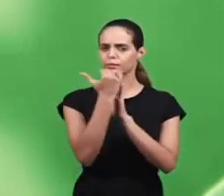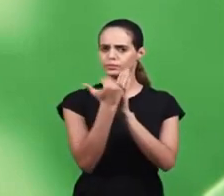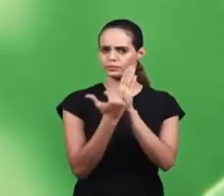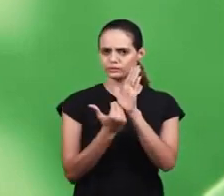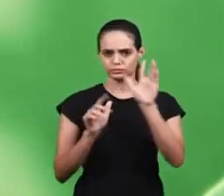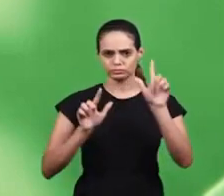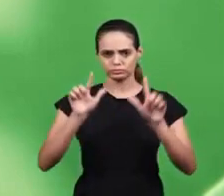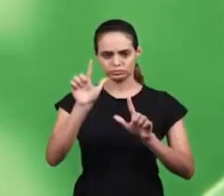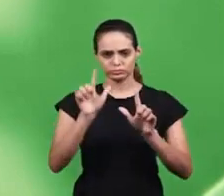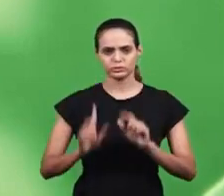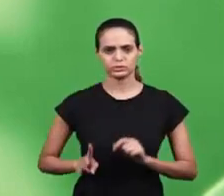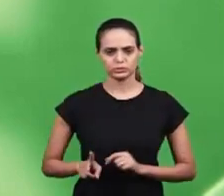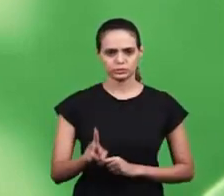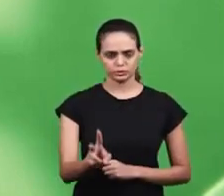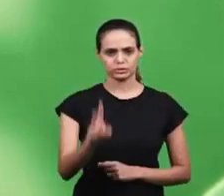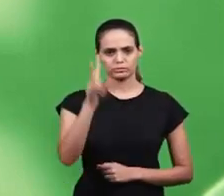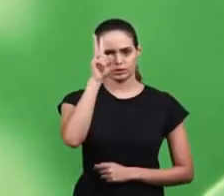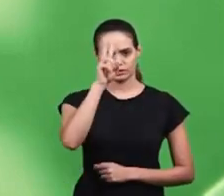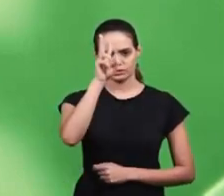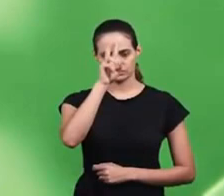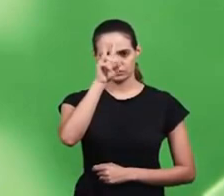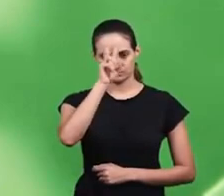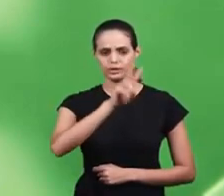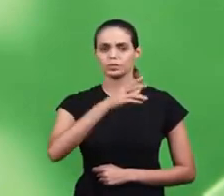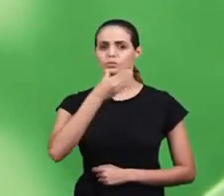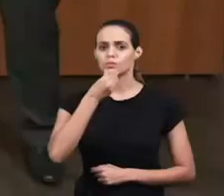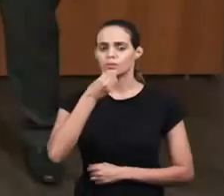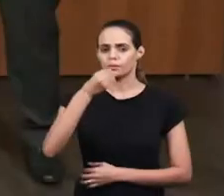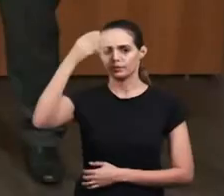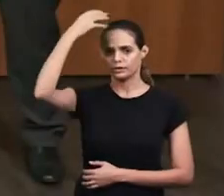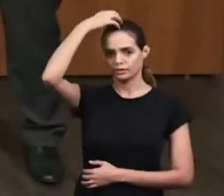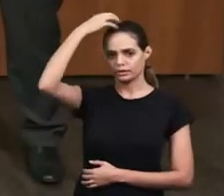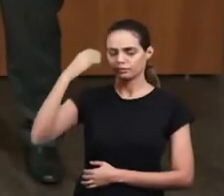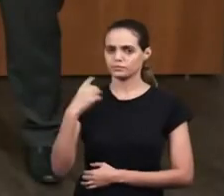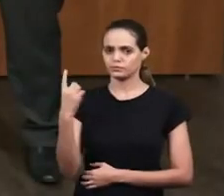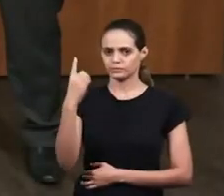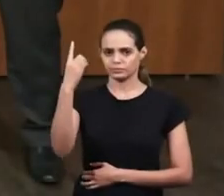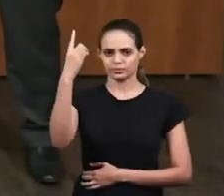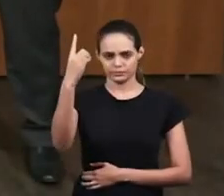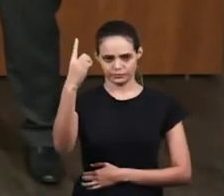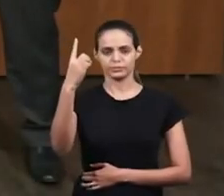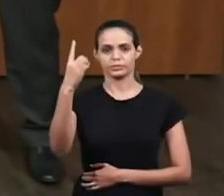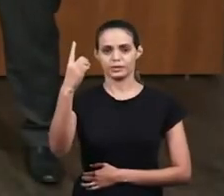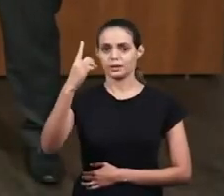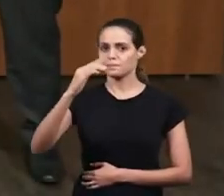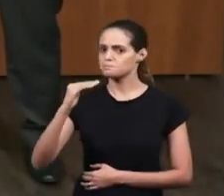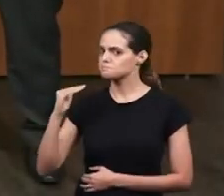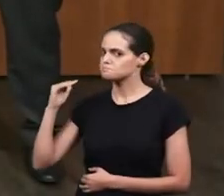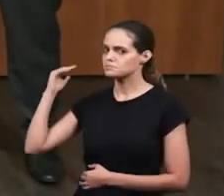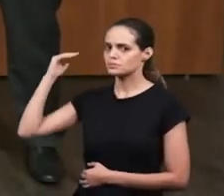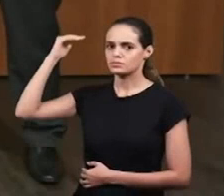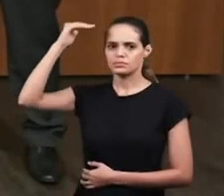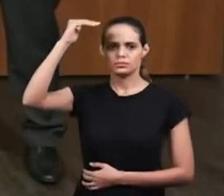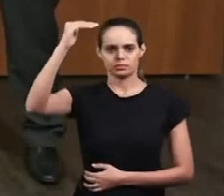heute werden wir nun die Geschichte des Königs Davids fortsetzen, der größte